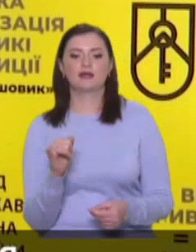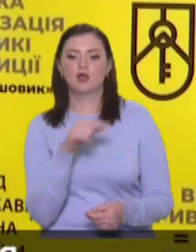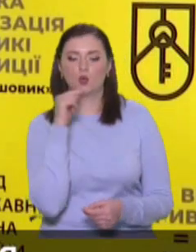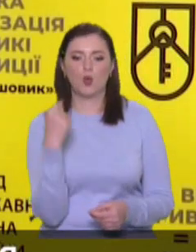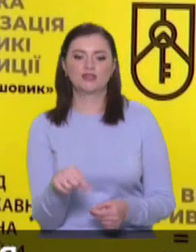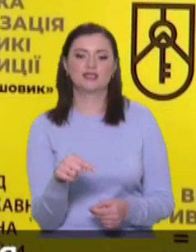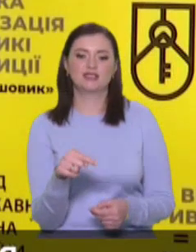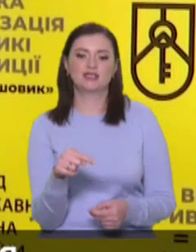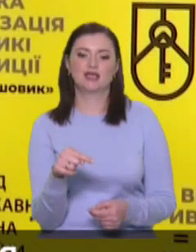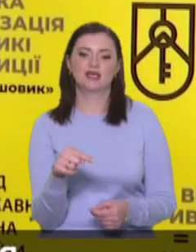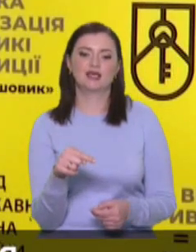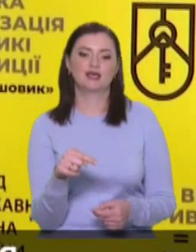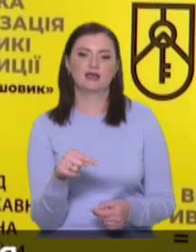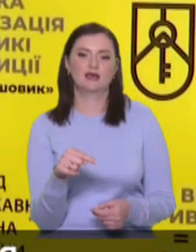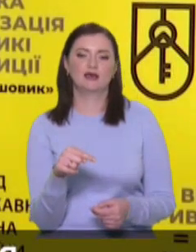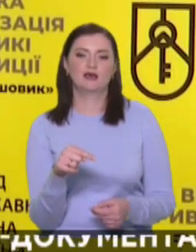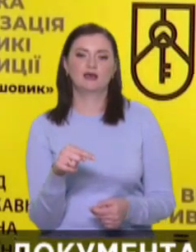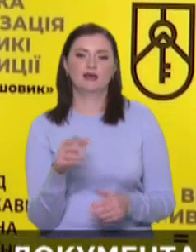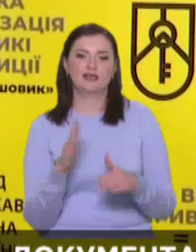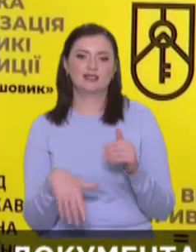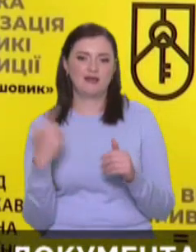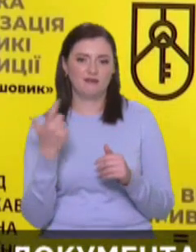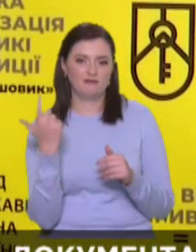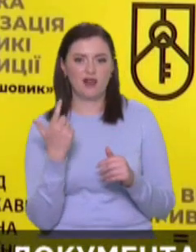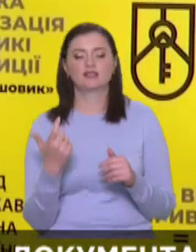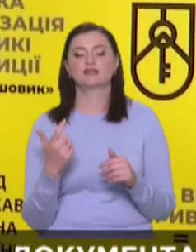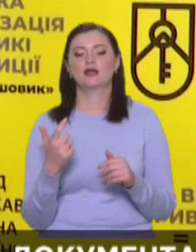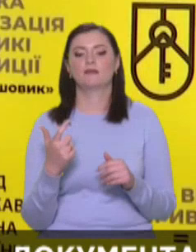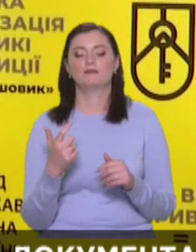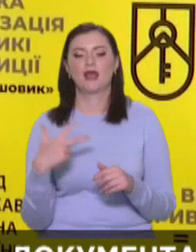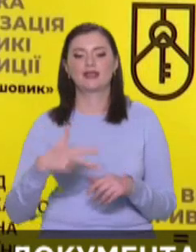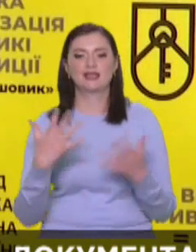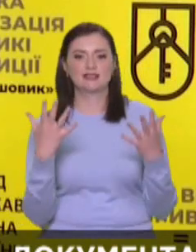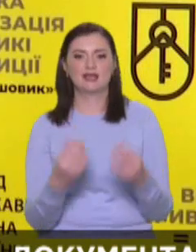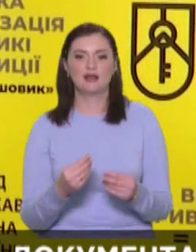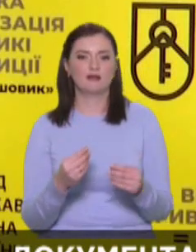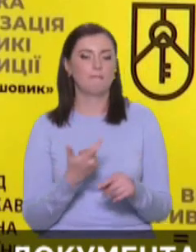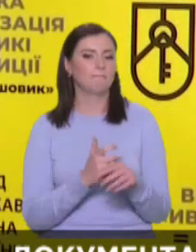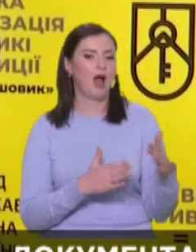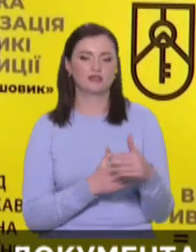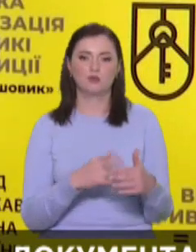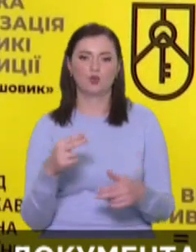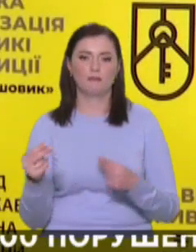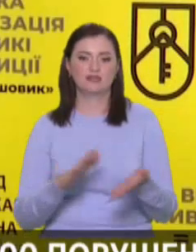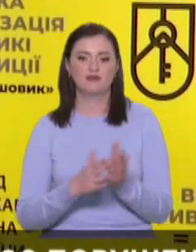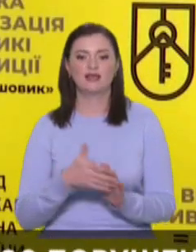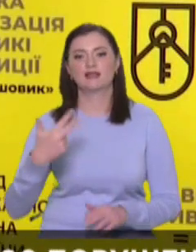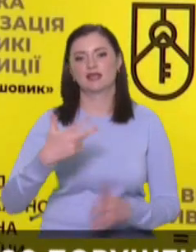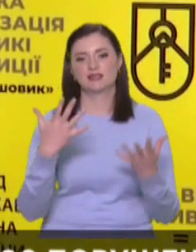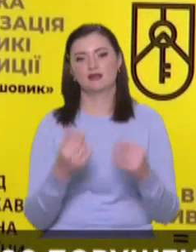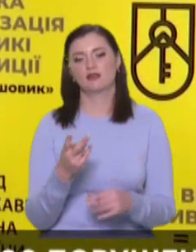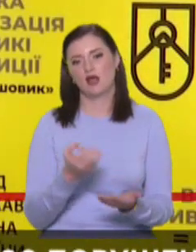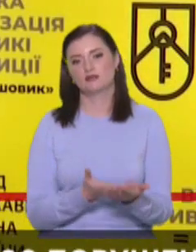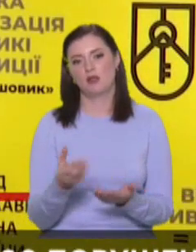російські бенефіціари. 30 днів на максимум на підписання договору і 30 днів на